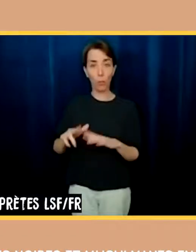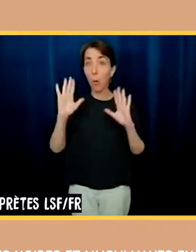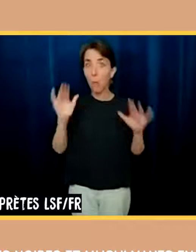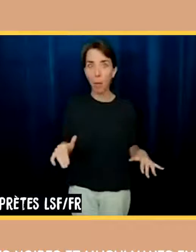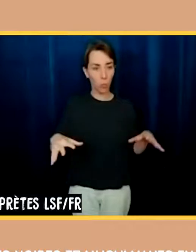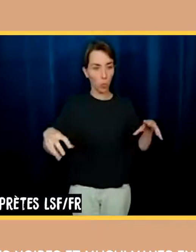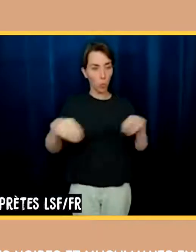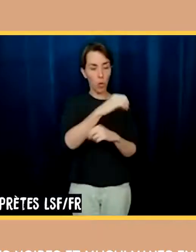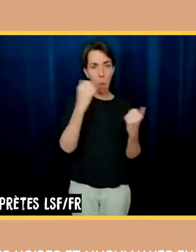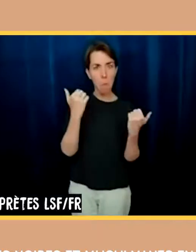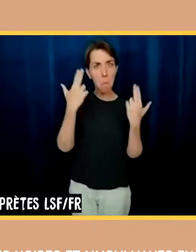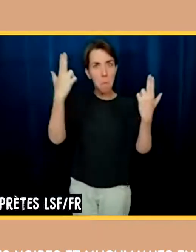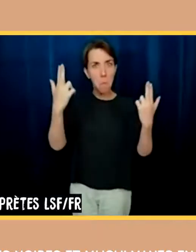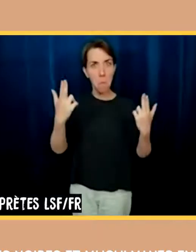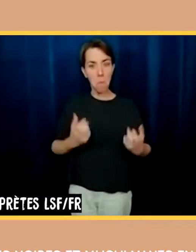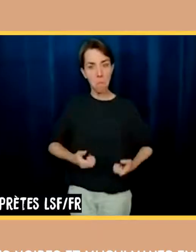réunir